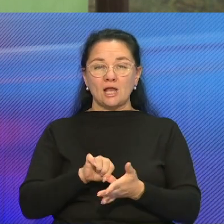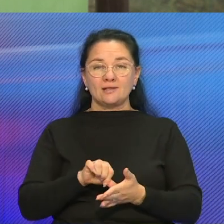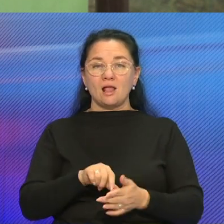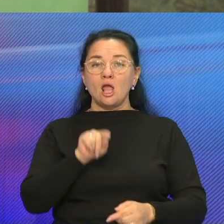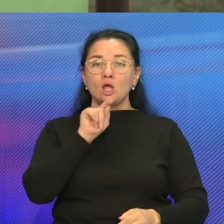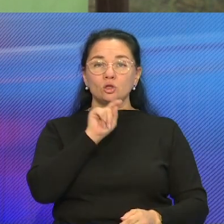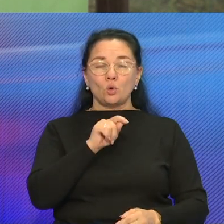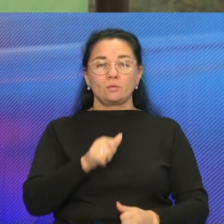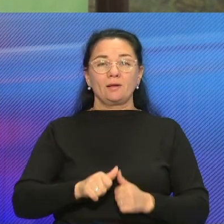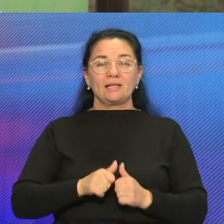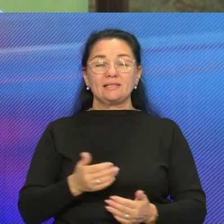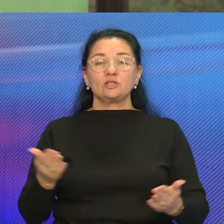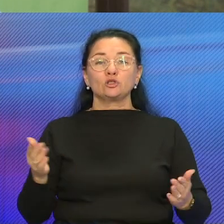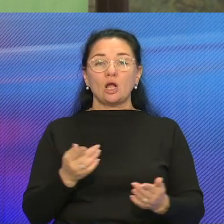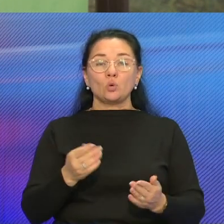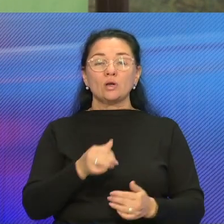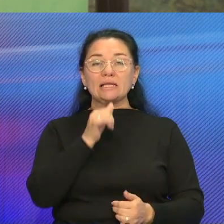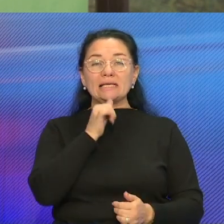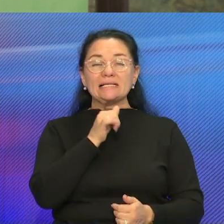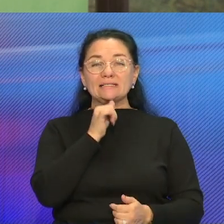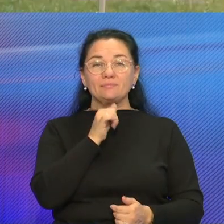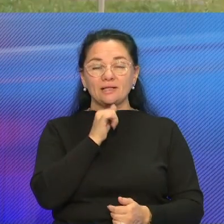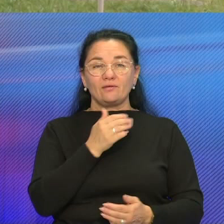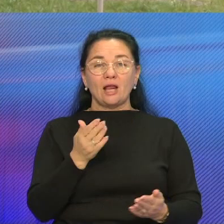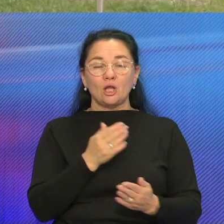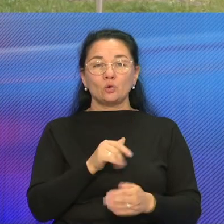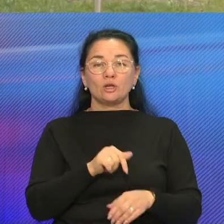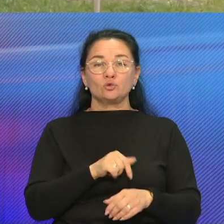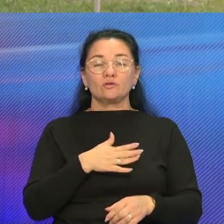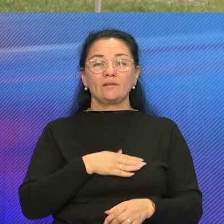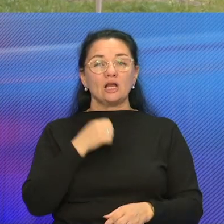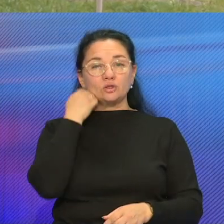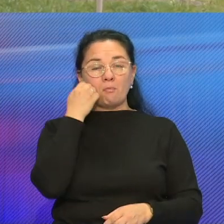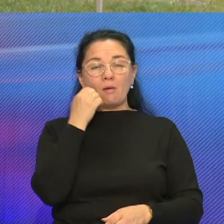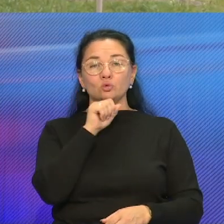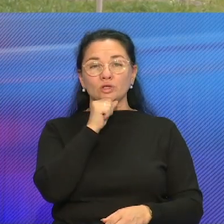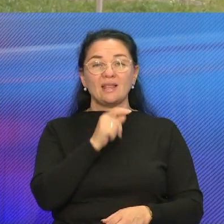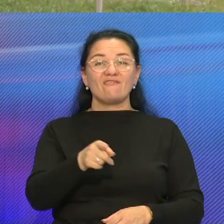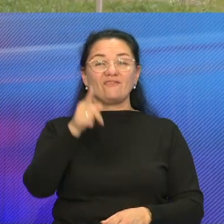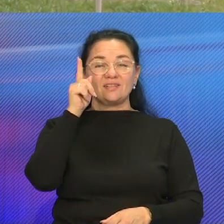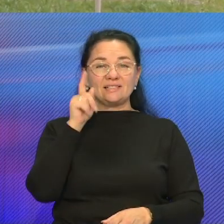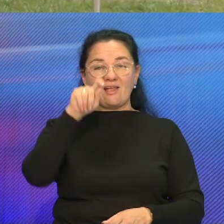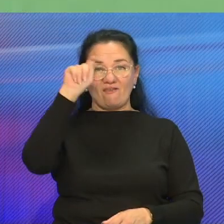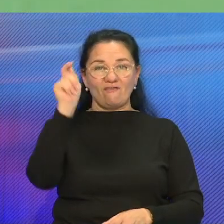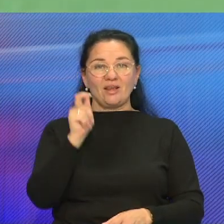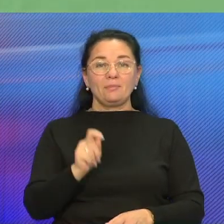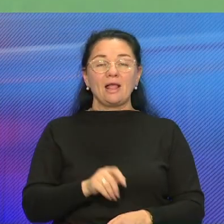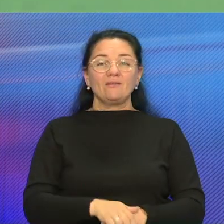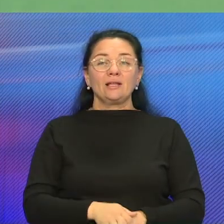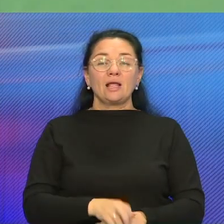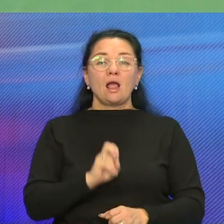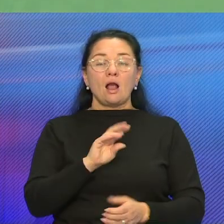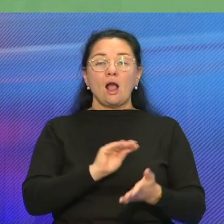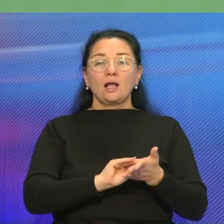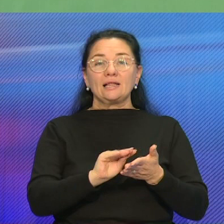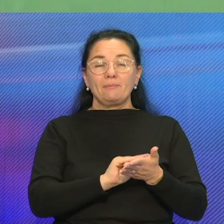чтобы мы испытали те самые чувства, которые испытывали наши прабабушки и прадедушки в те времена, боевых действиях». «Как написано